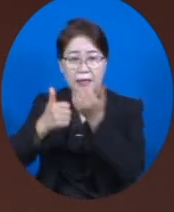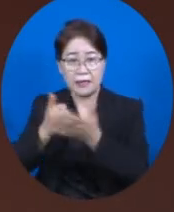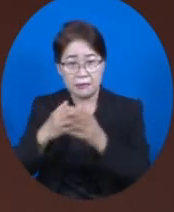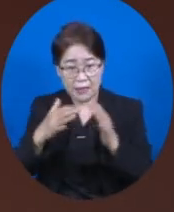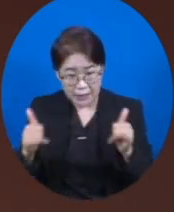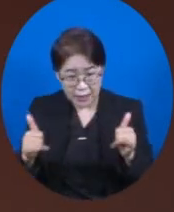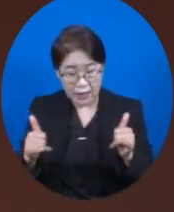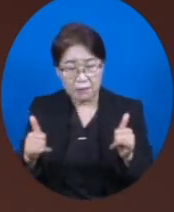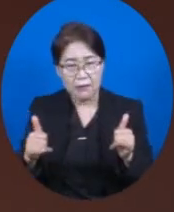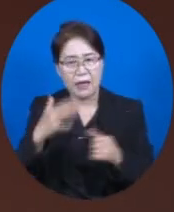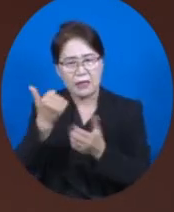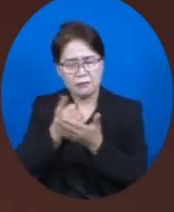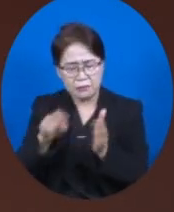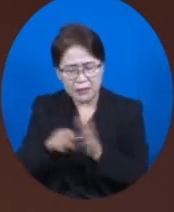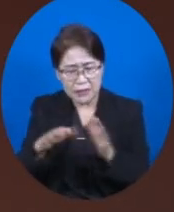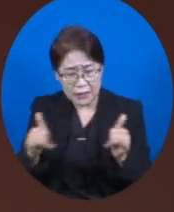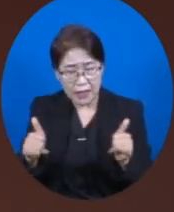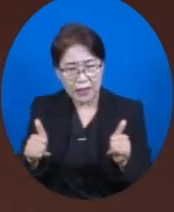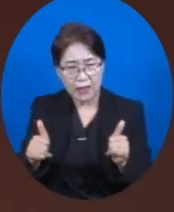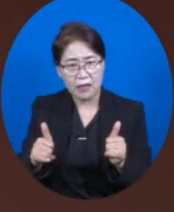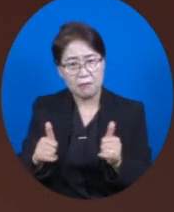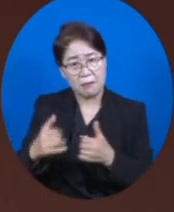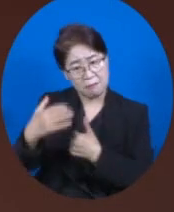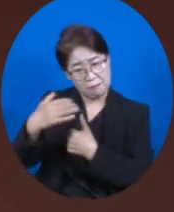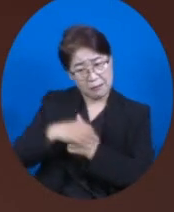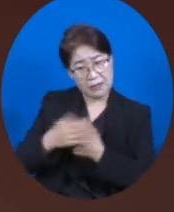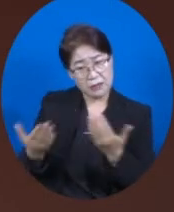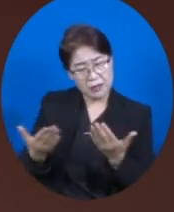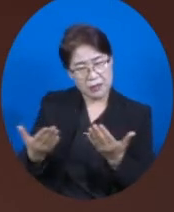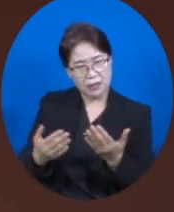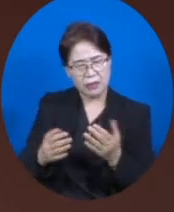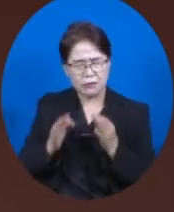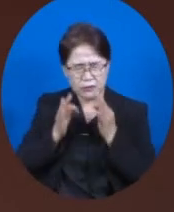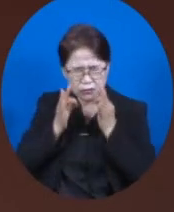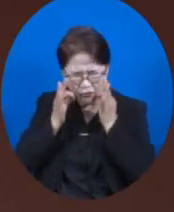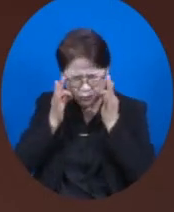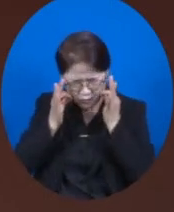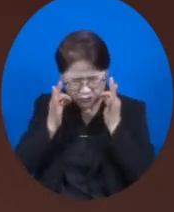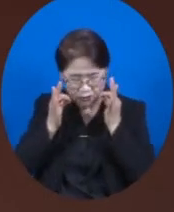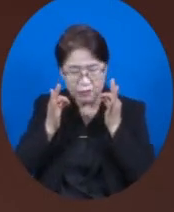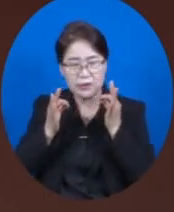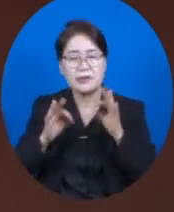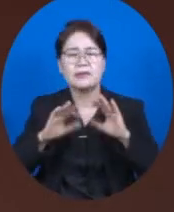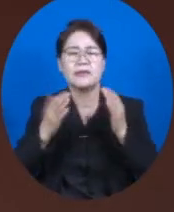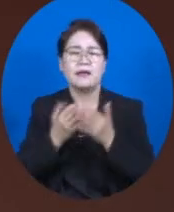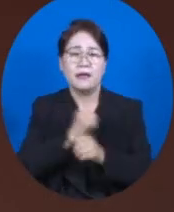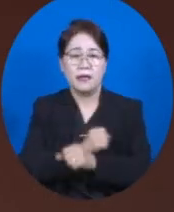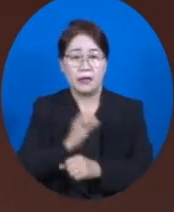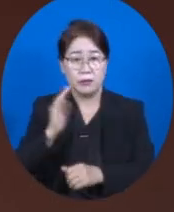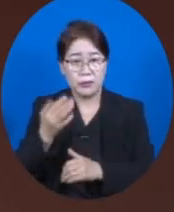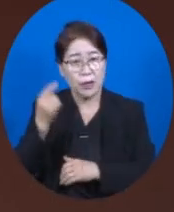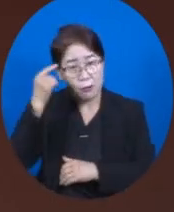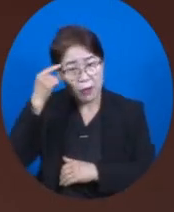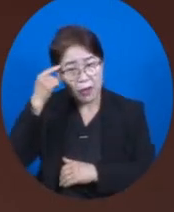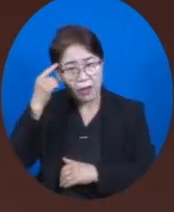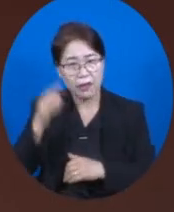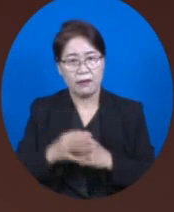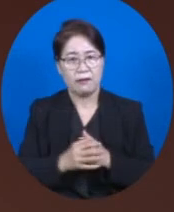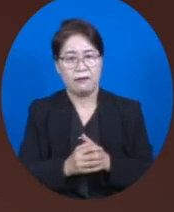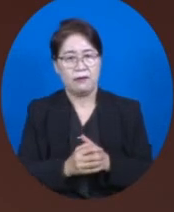사람인 우리는 주어진 작은 일에 최선을 다해야 됩니다 왜냐하면